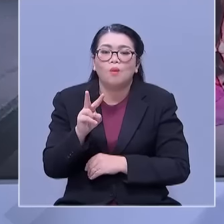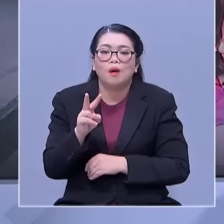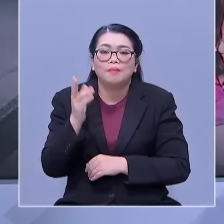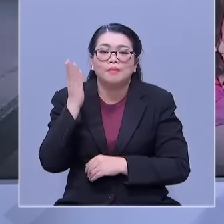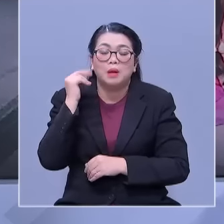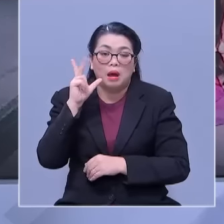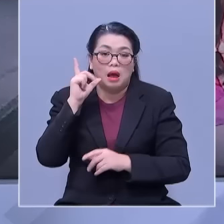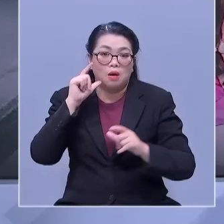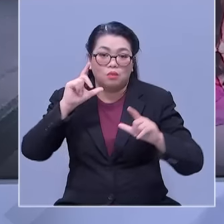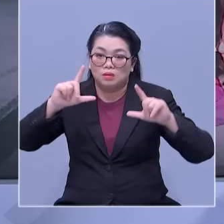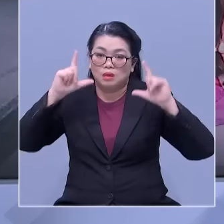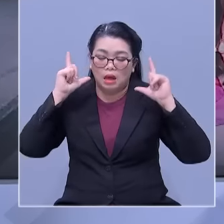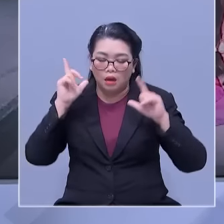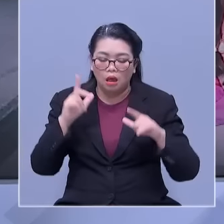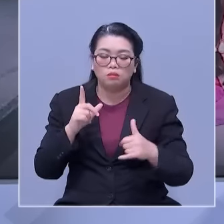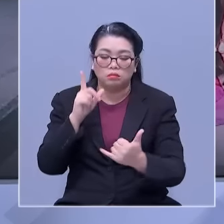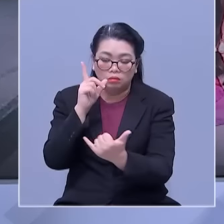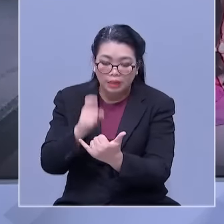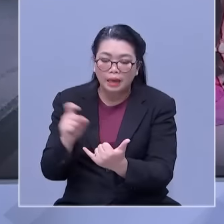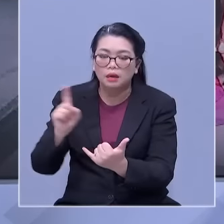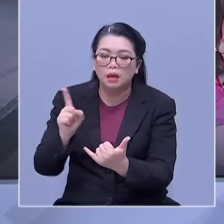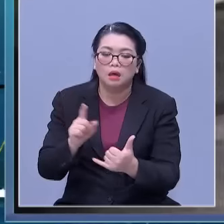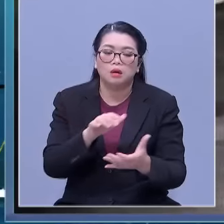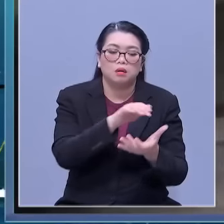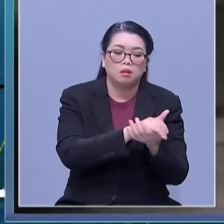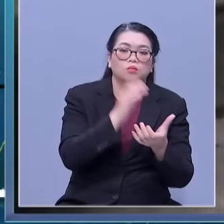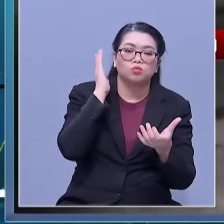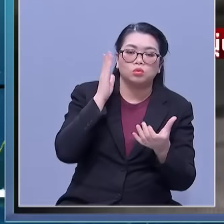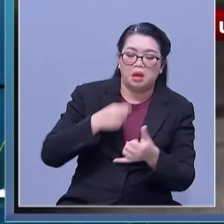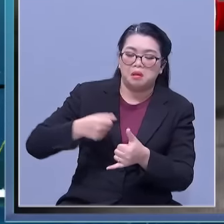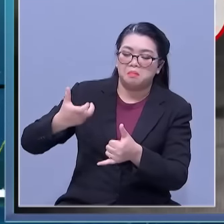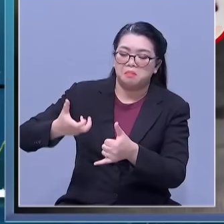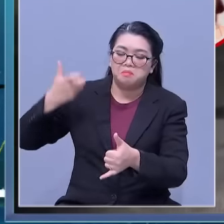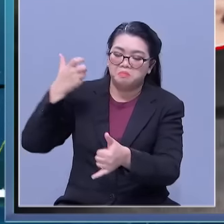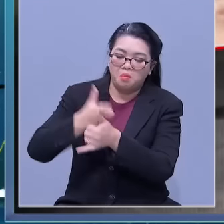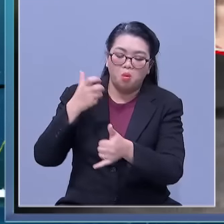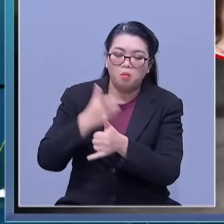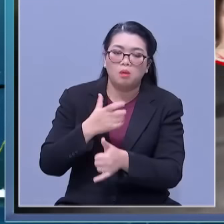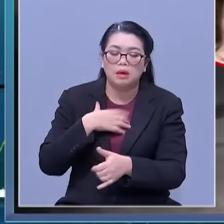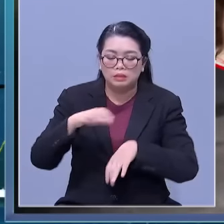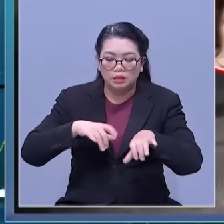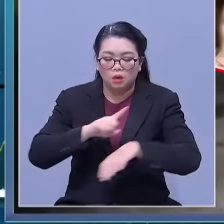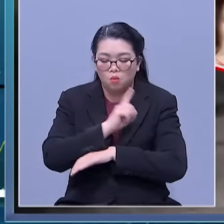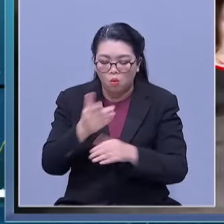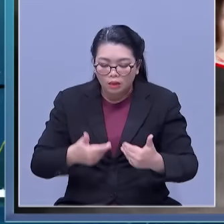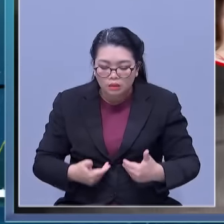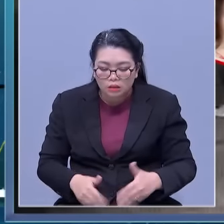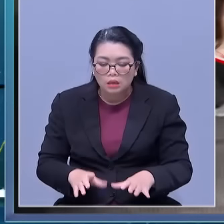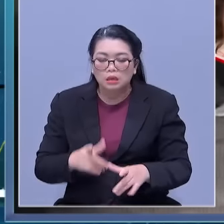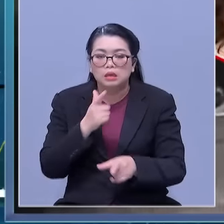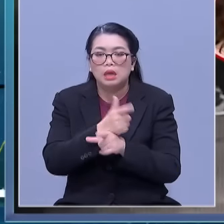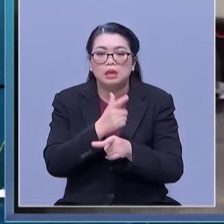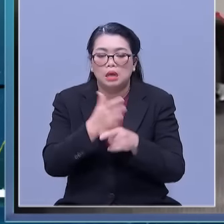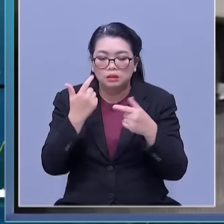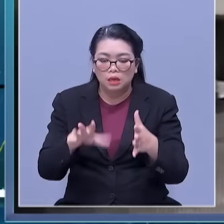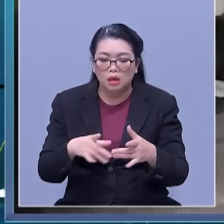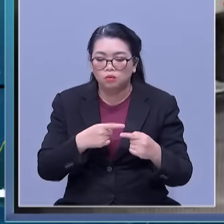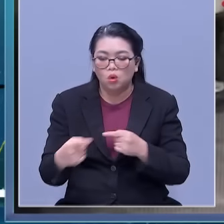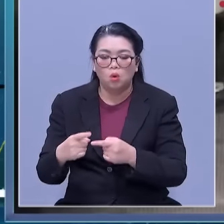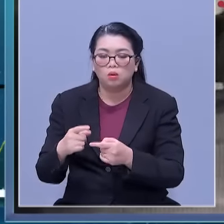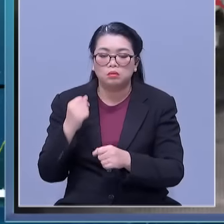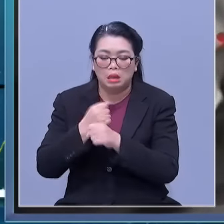แล้วเธอเสียชีวิตจากน้ำมือของสามีของตัวเองหลังจากไปกินเลี้ยงสังสรรค์จัดงานวันเกิดให้กับสามีมีภาพที่ได้